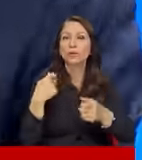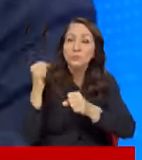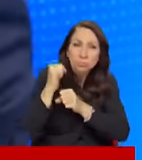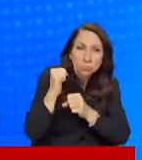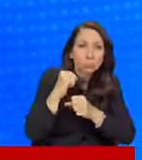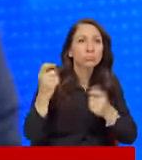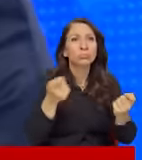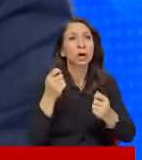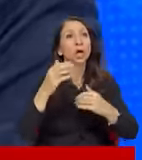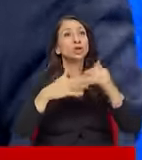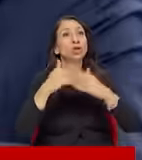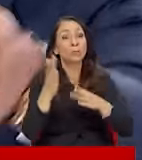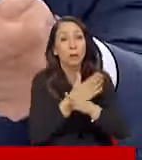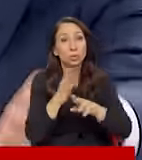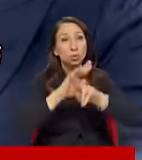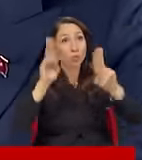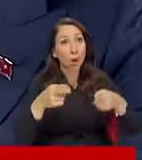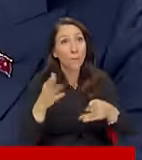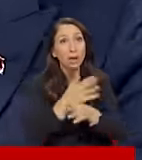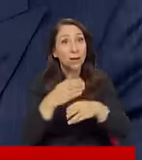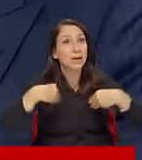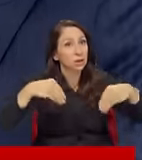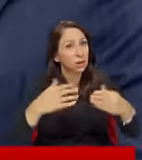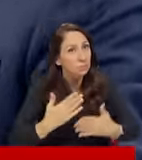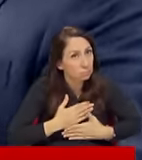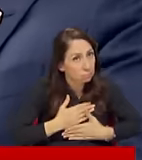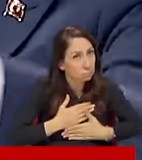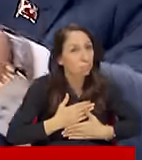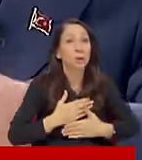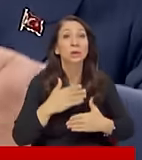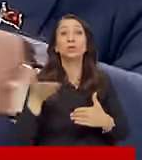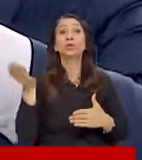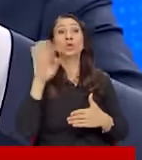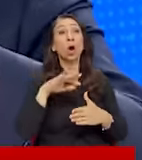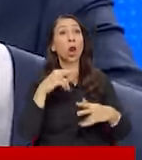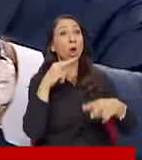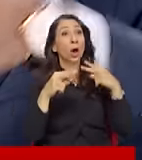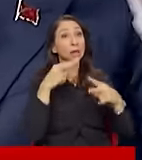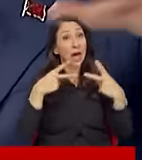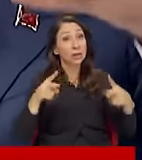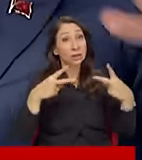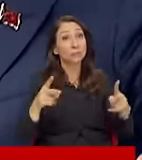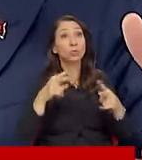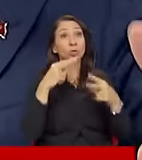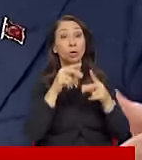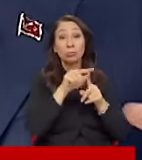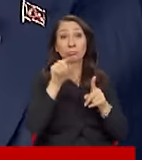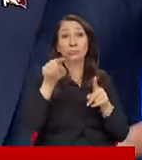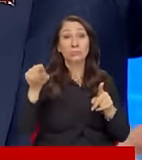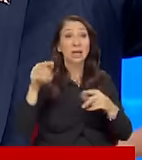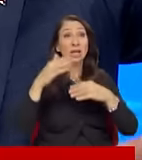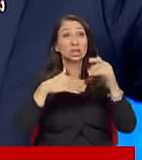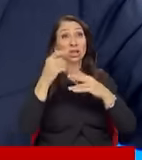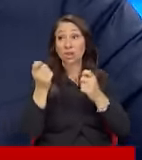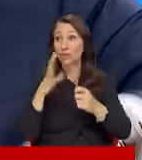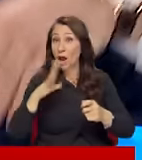yaptım. İnşaat malzemesi dükkanında malzeme sattım. Ve daha sonra bu lokantalar açtım. Bir sürü lokantam oldu. İnşaat